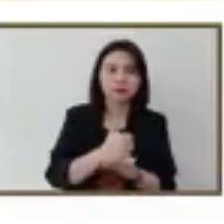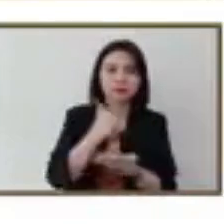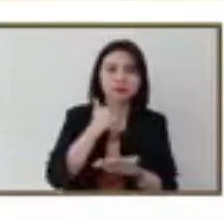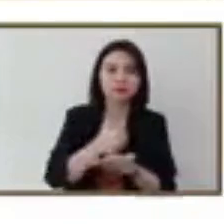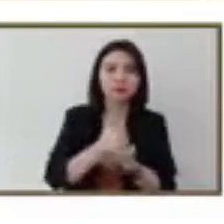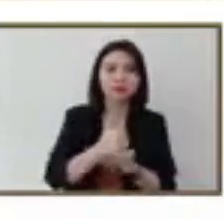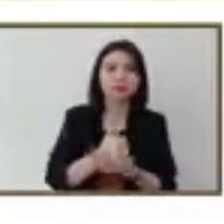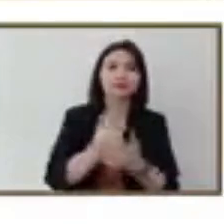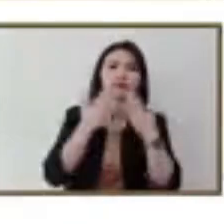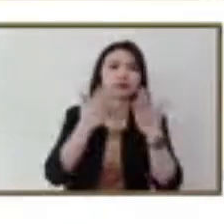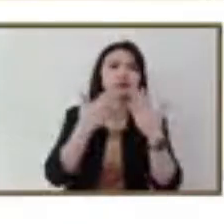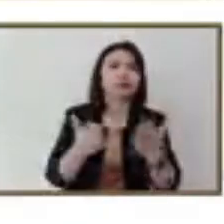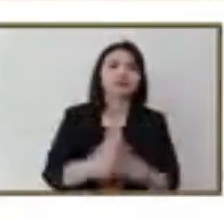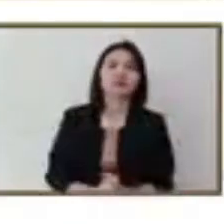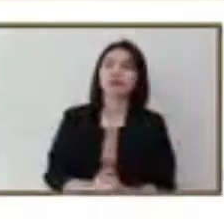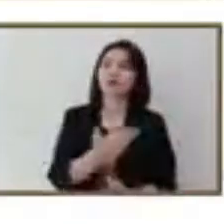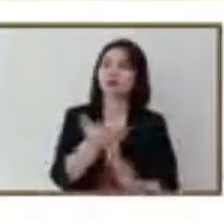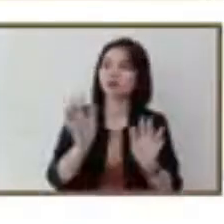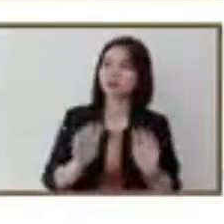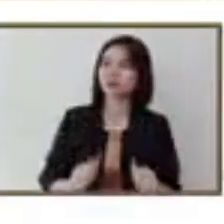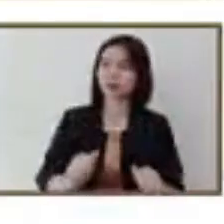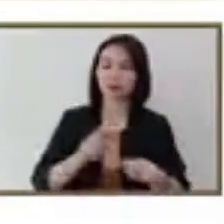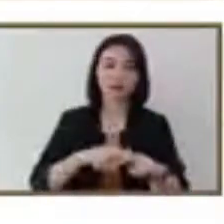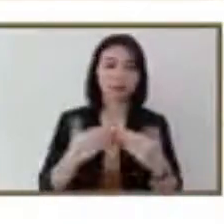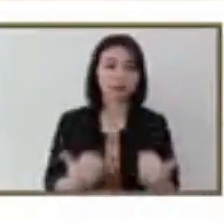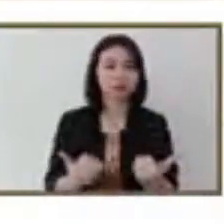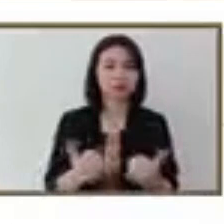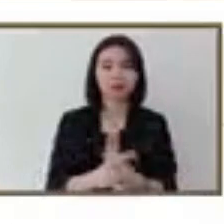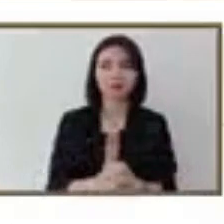Amen. Amen. Thank you. Back to your seats, please.